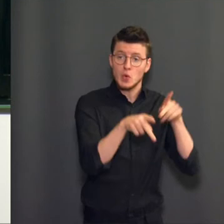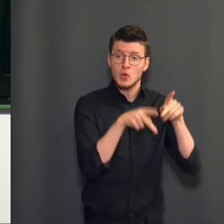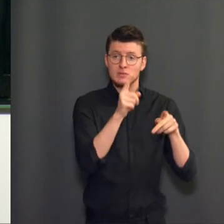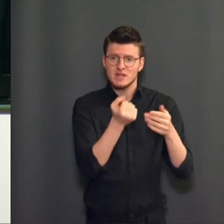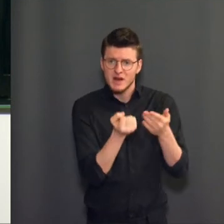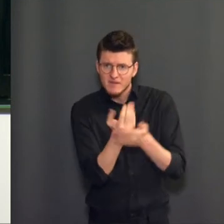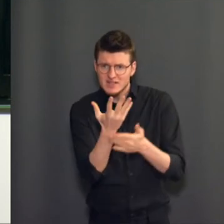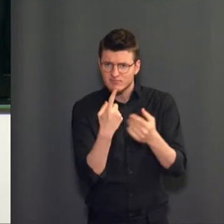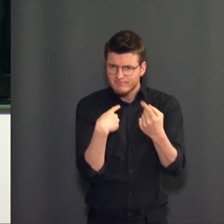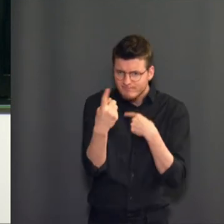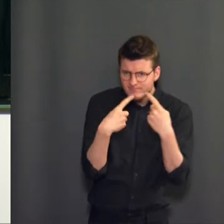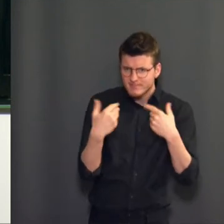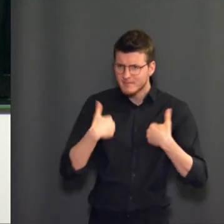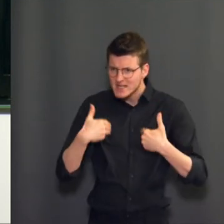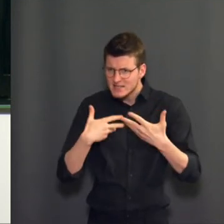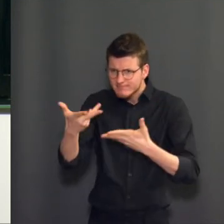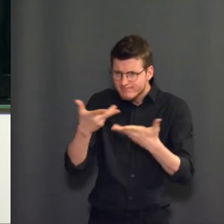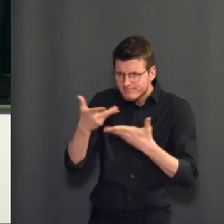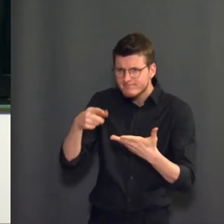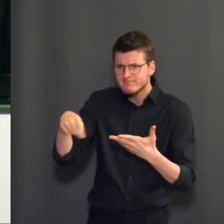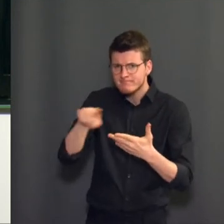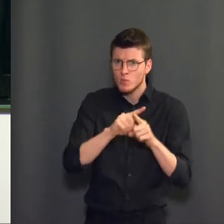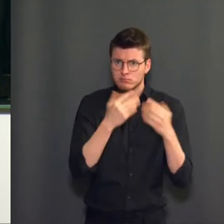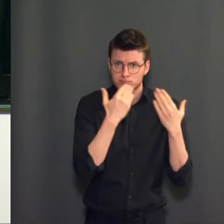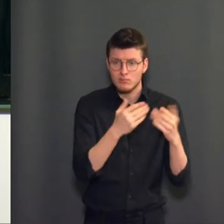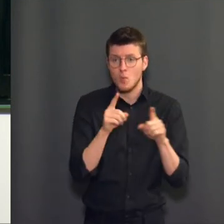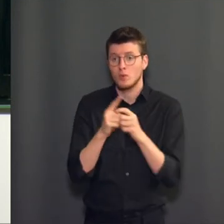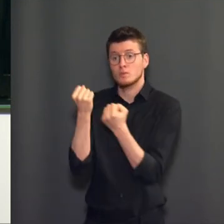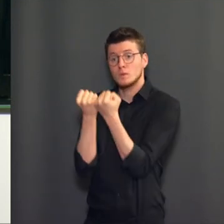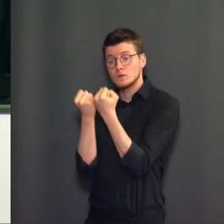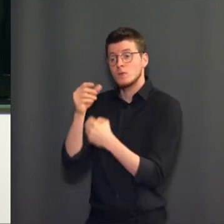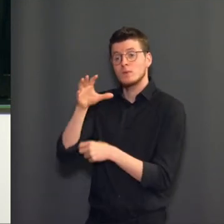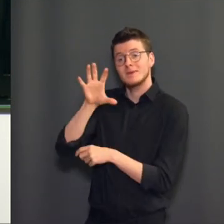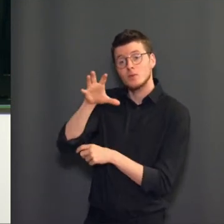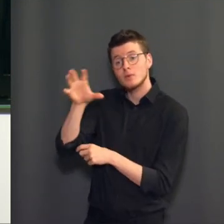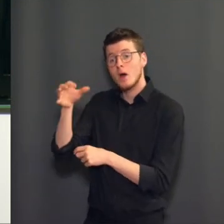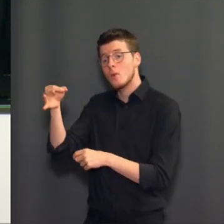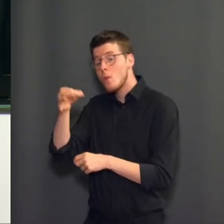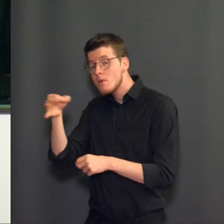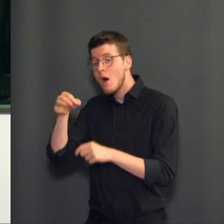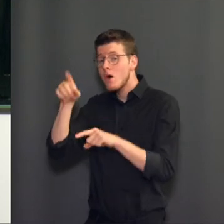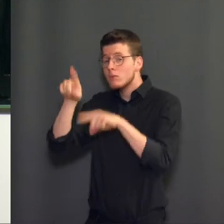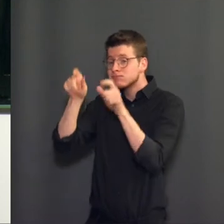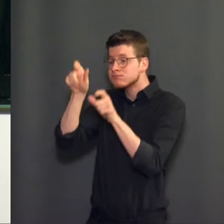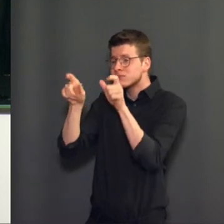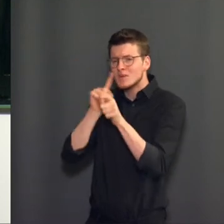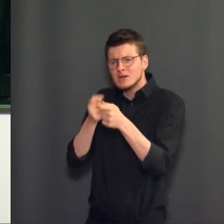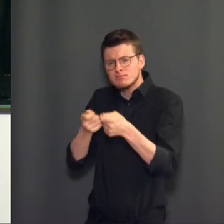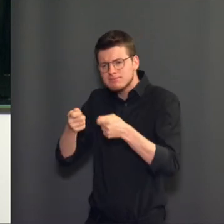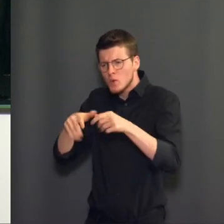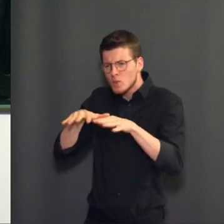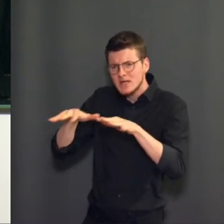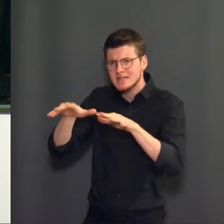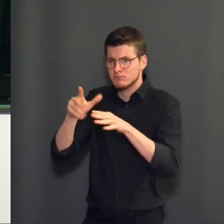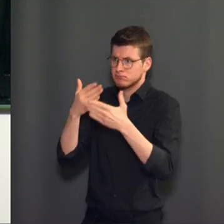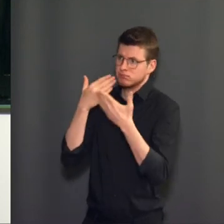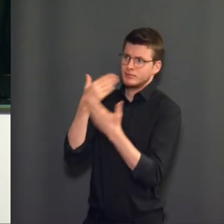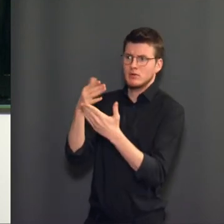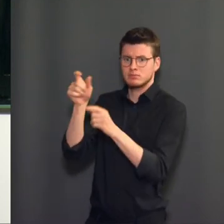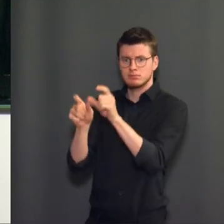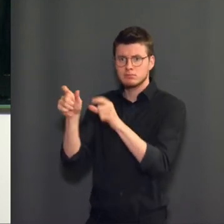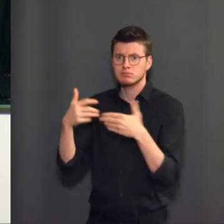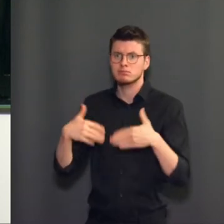en regionale besturen die alles coördineren. We mogen ook de familieleden of vrienden